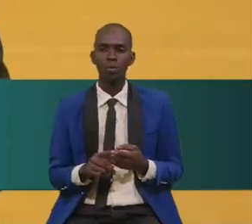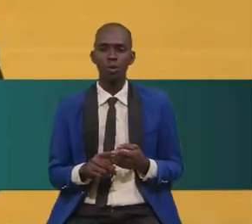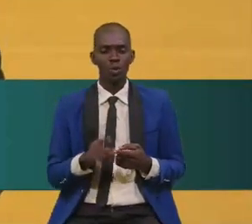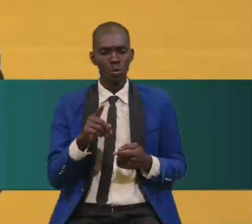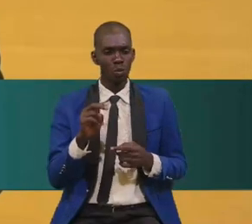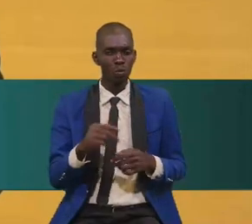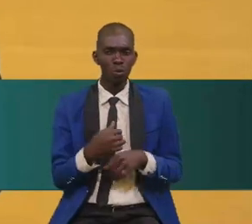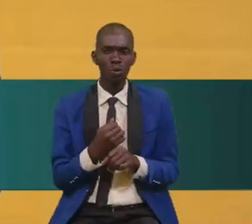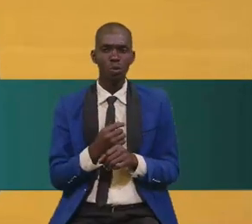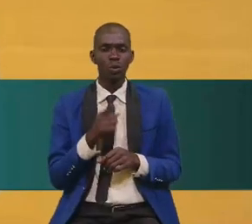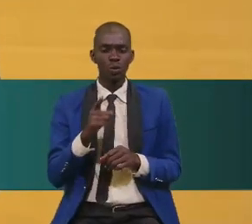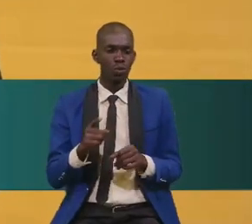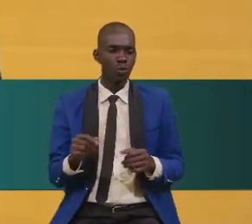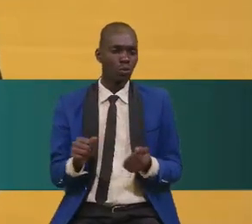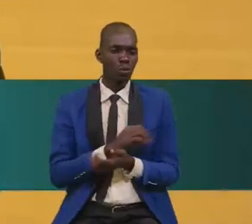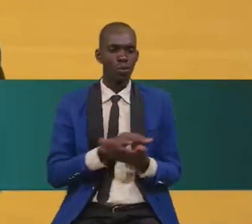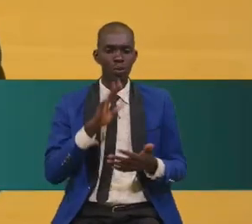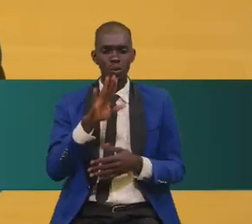Disperse tes énergies un peu.